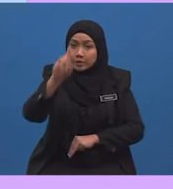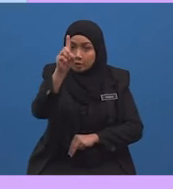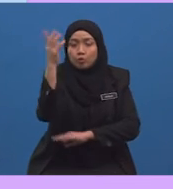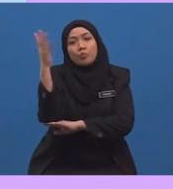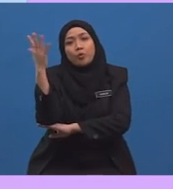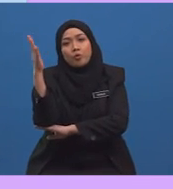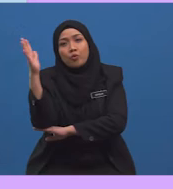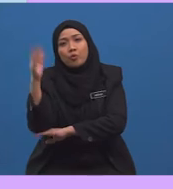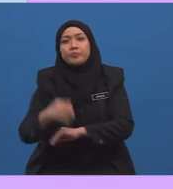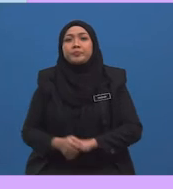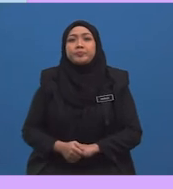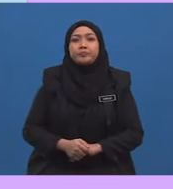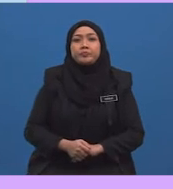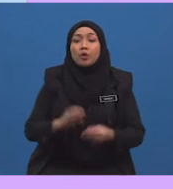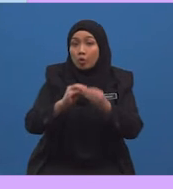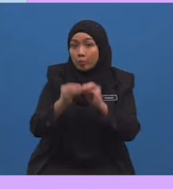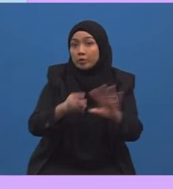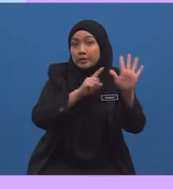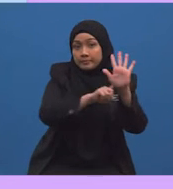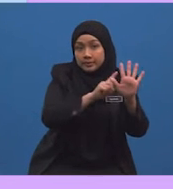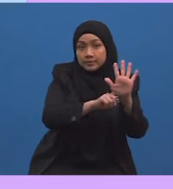Seterusnya, memperketat undang-undang,